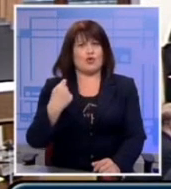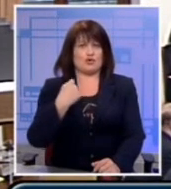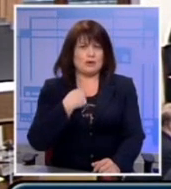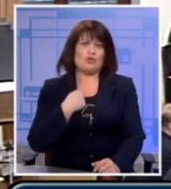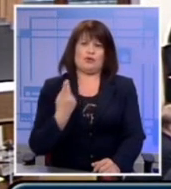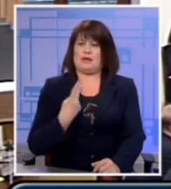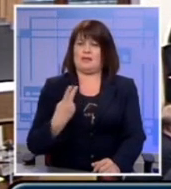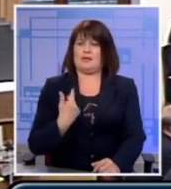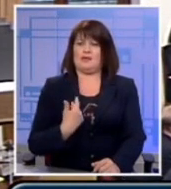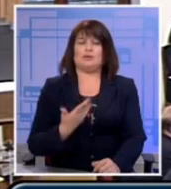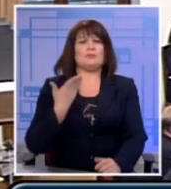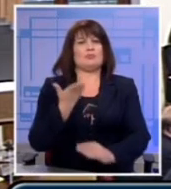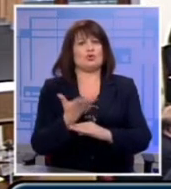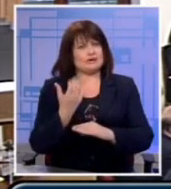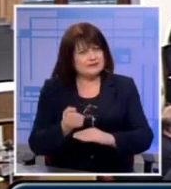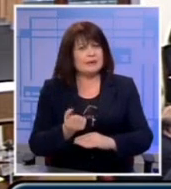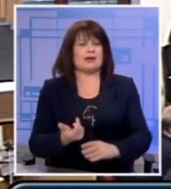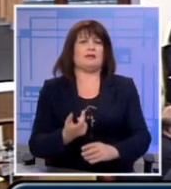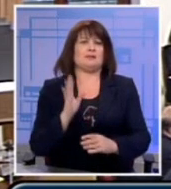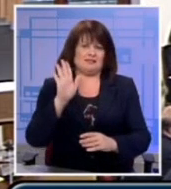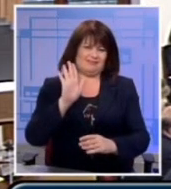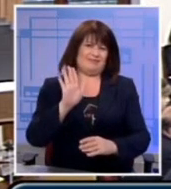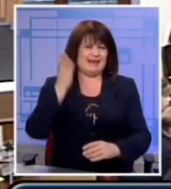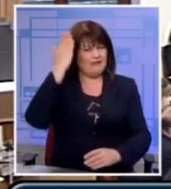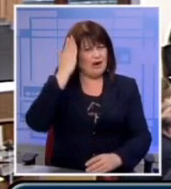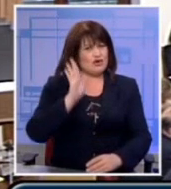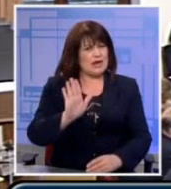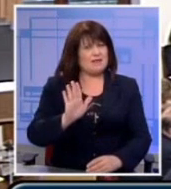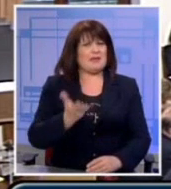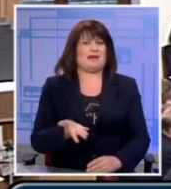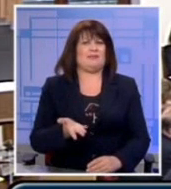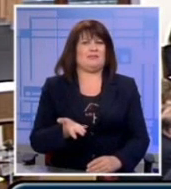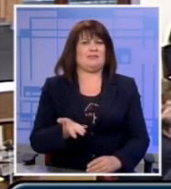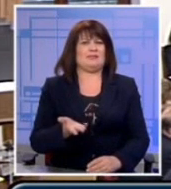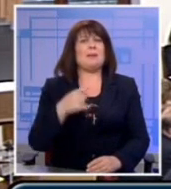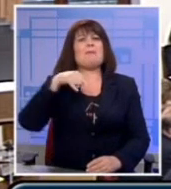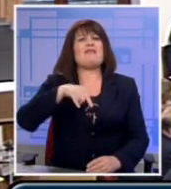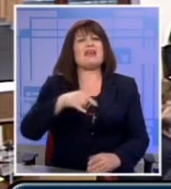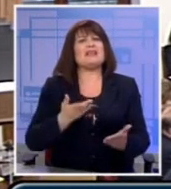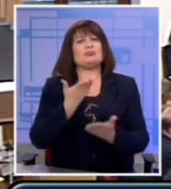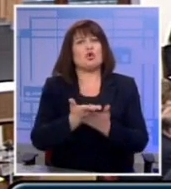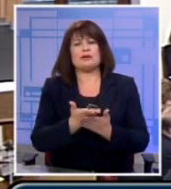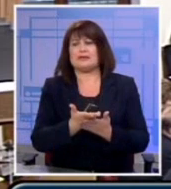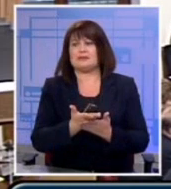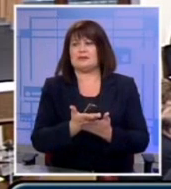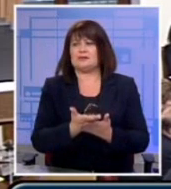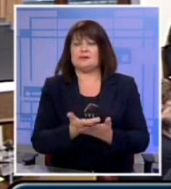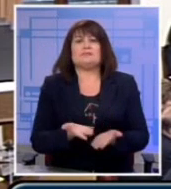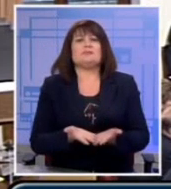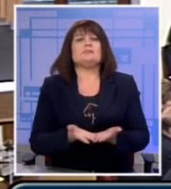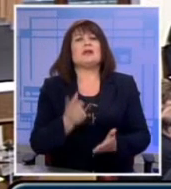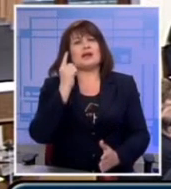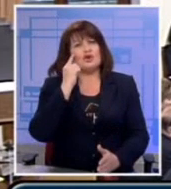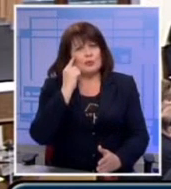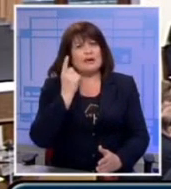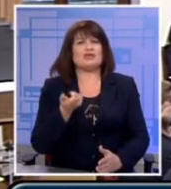Νομίζω υπάρχει μια πρόταση, κυρία Πρόεδρε. Επιτρέψτε μου, κυρία Κεφαλογιάννη, υπάρχει μια πρόταση του κυρίου Παθήλη. Την οποία νομίζω ότι